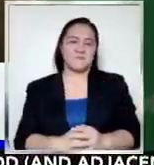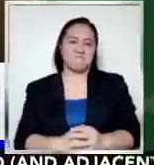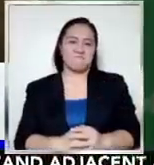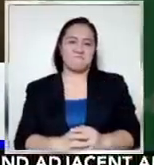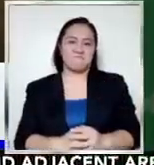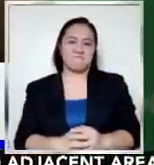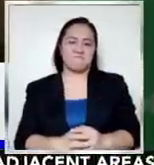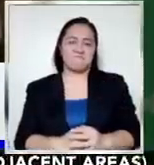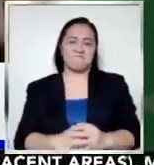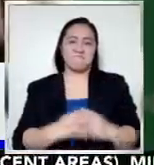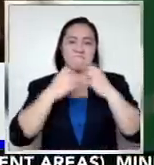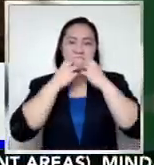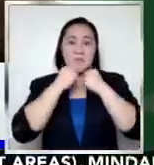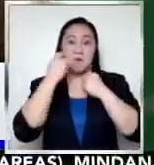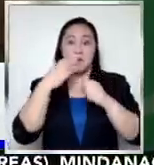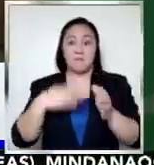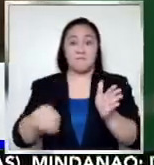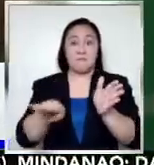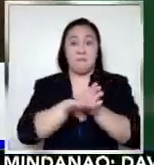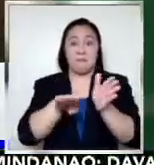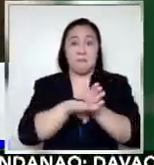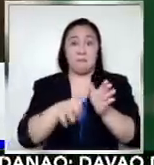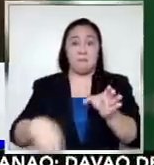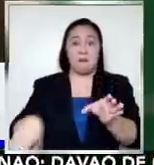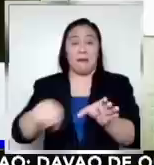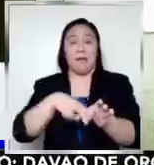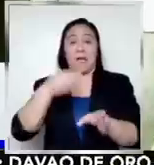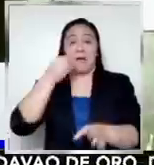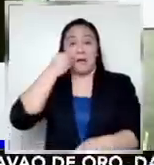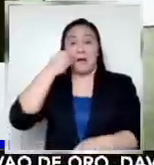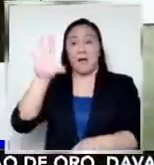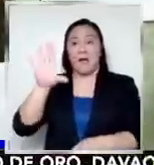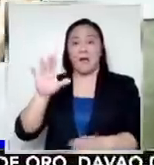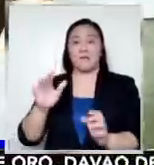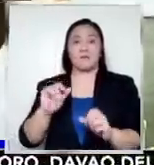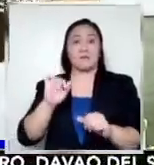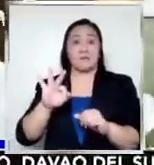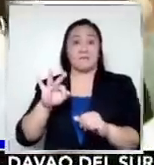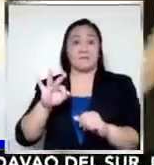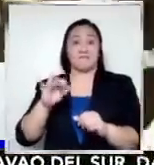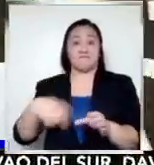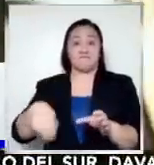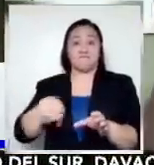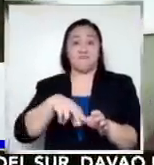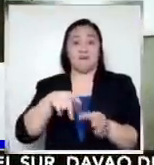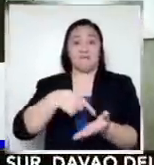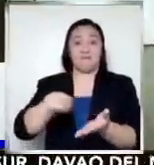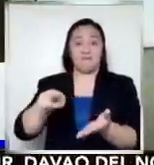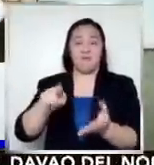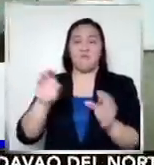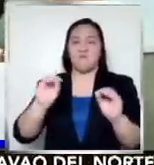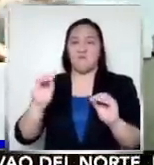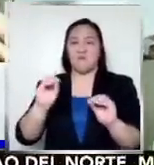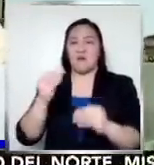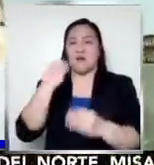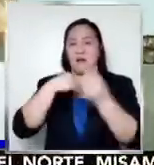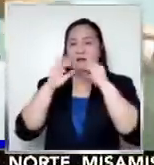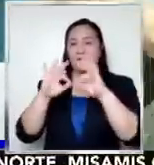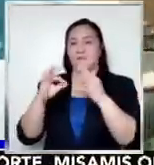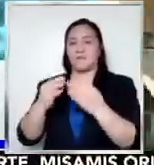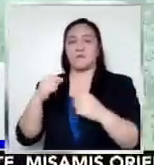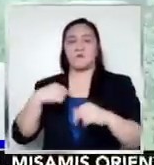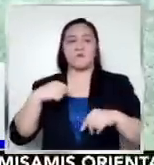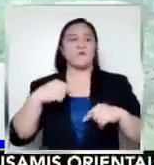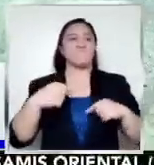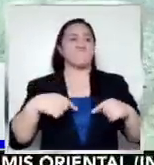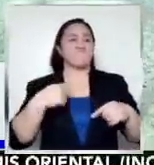mag-tricycle lang po pa uwi, wala po kami makain. 30 to 45 minutes daw ang padyakan mula eskwela pabalik sa